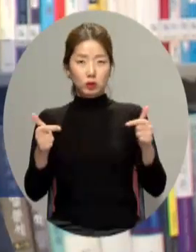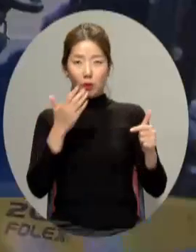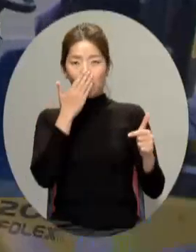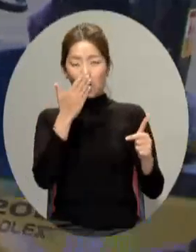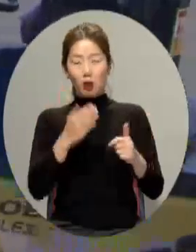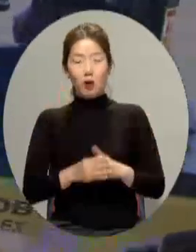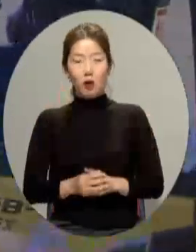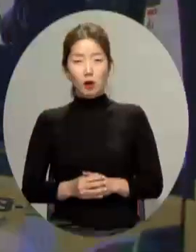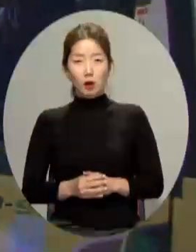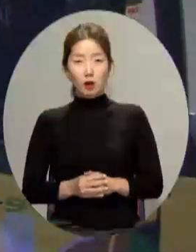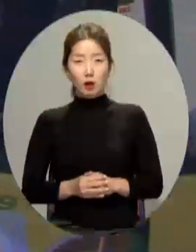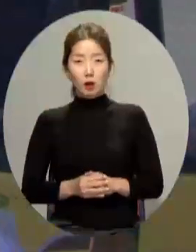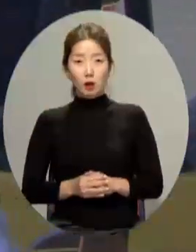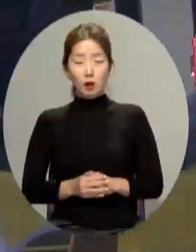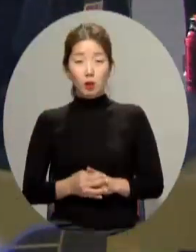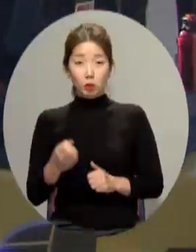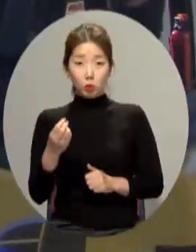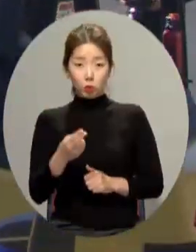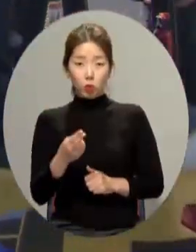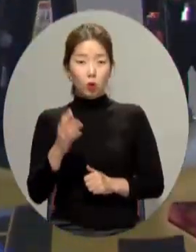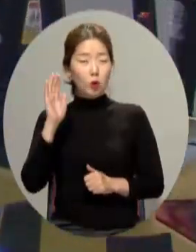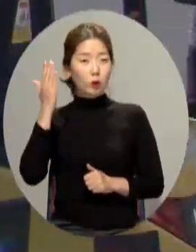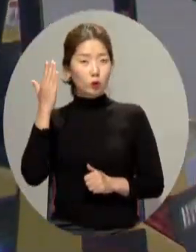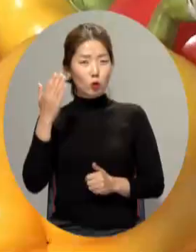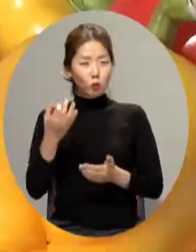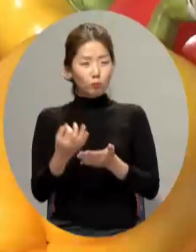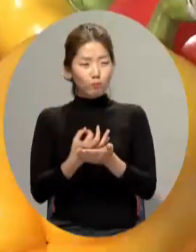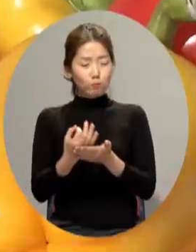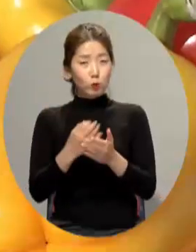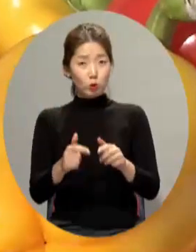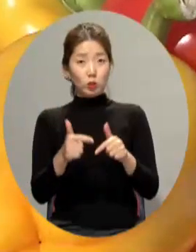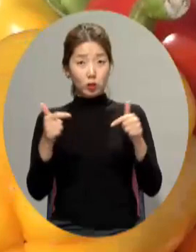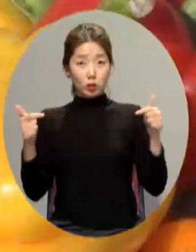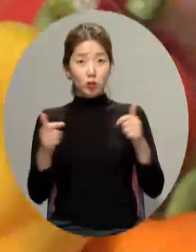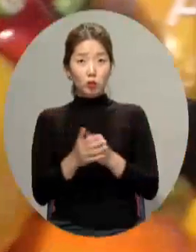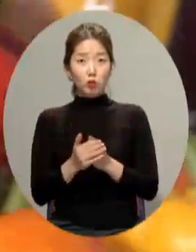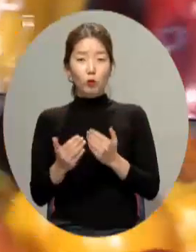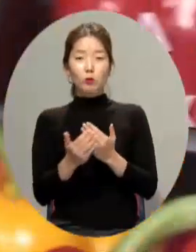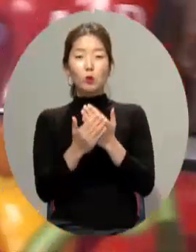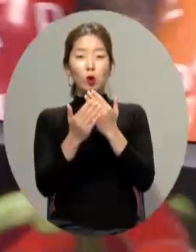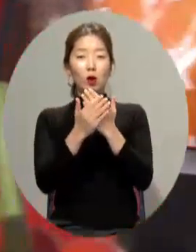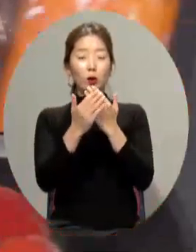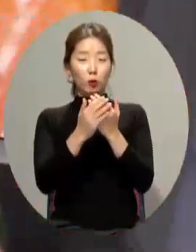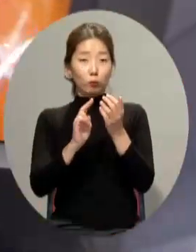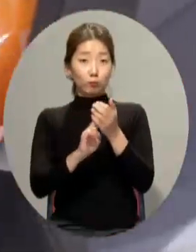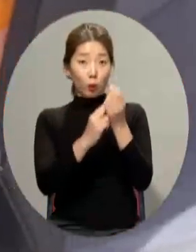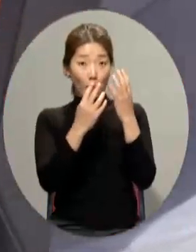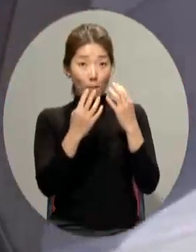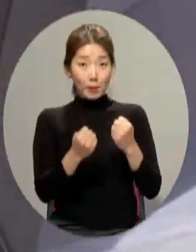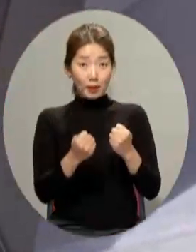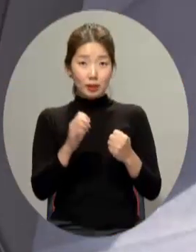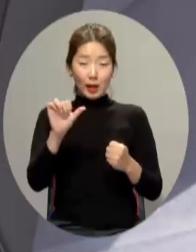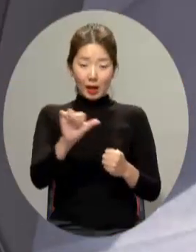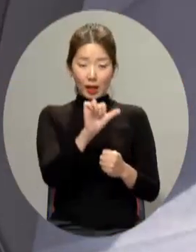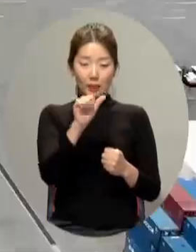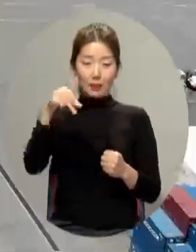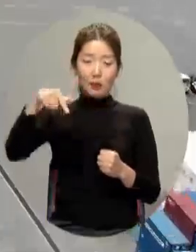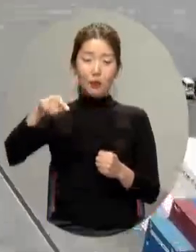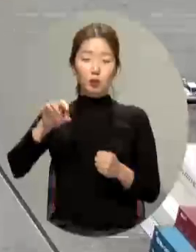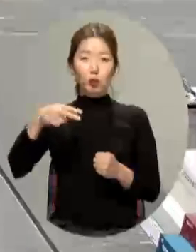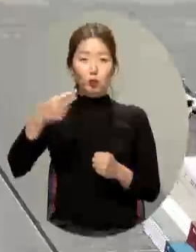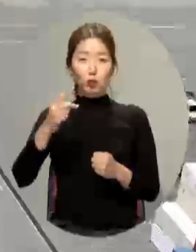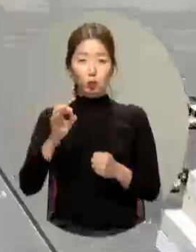보입니다. 조사팀은 또 최근 소득이 빠르게 늘고 있고 성장 잠재력 또한 높은 아세안과 중동